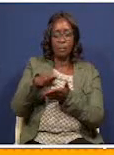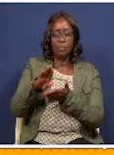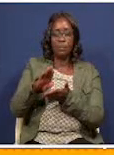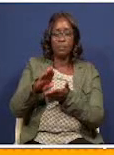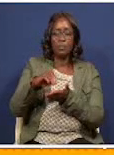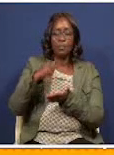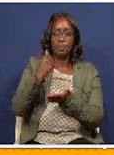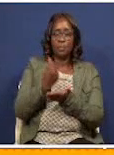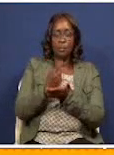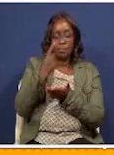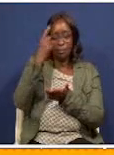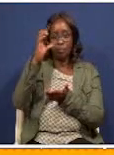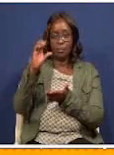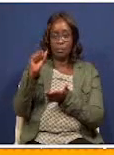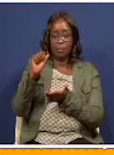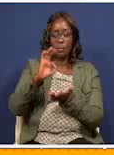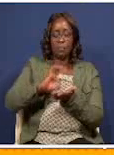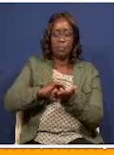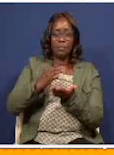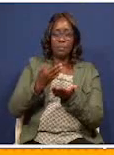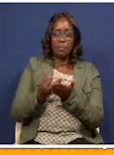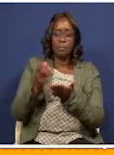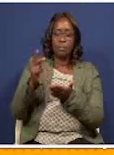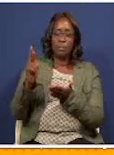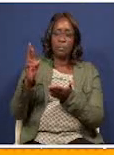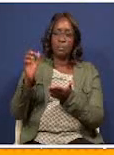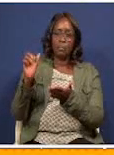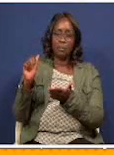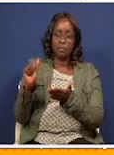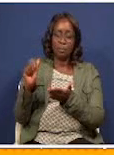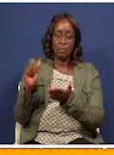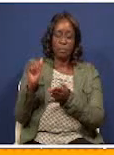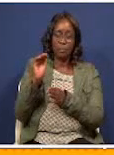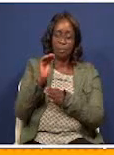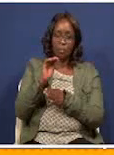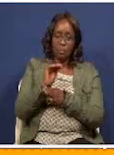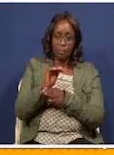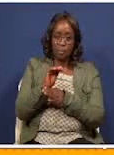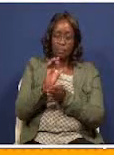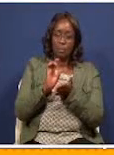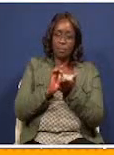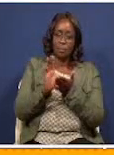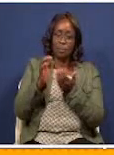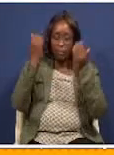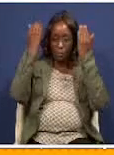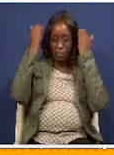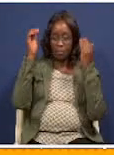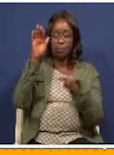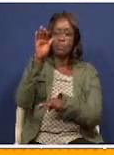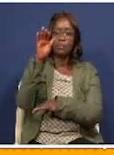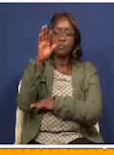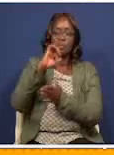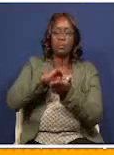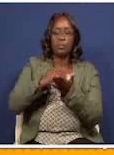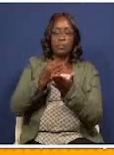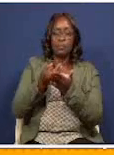ni General CS wa kigina na kinya kia re ikimiromba nende kutia niri tuwa rekoti ya biro de kutia niri ya